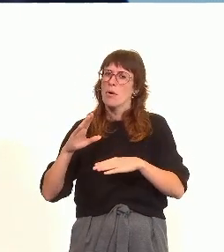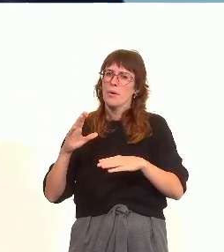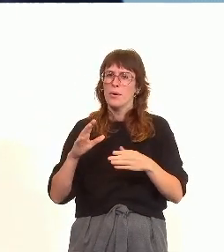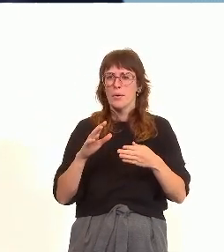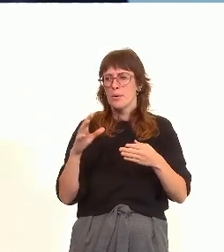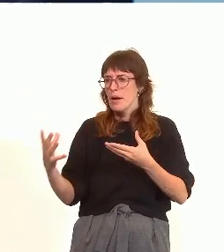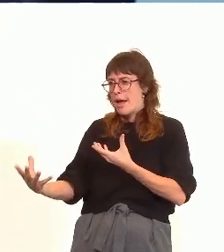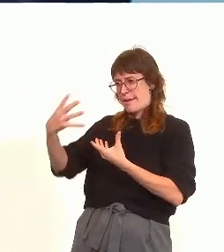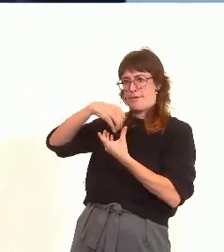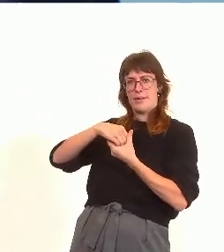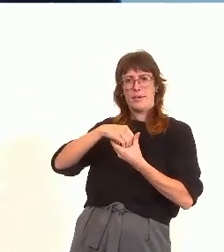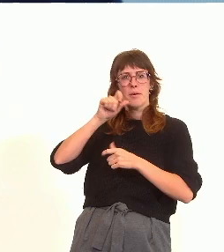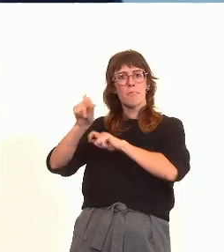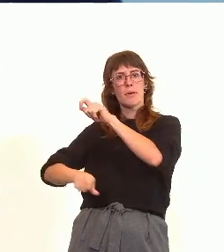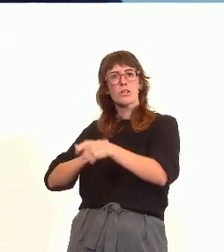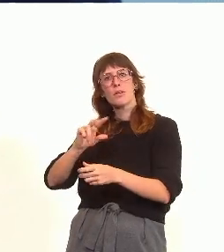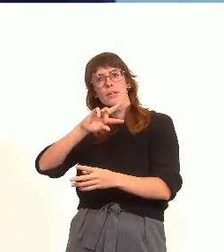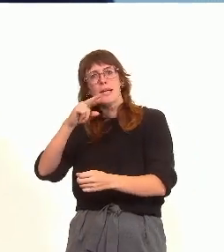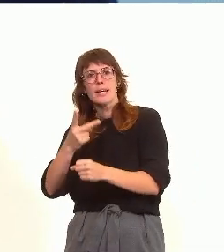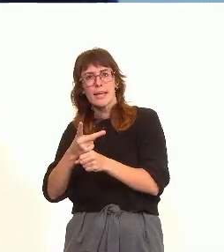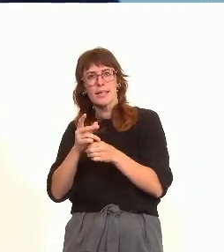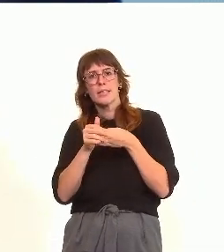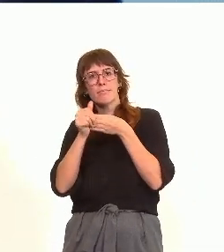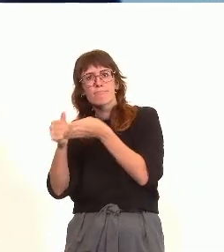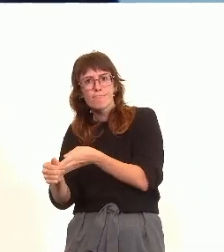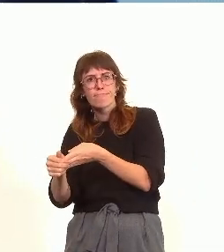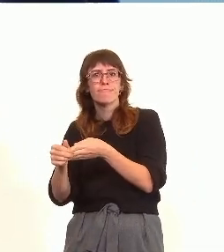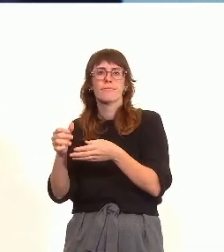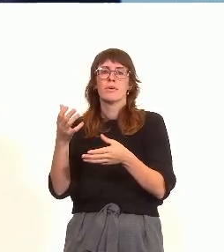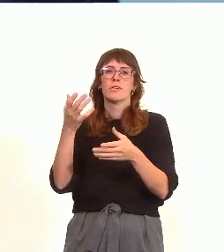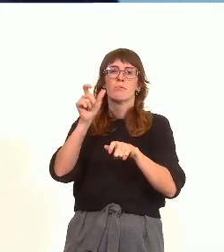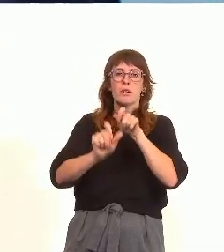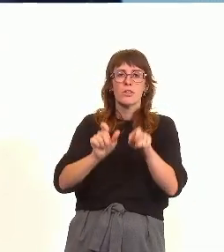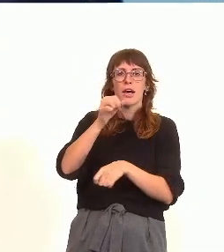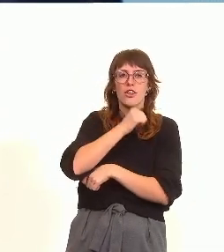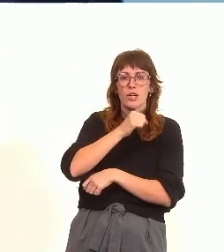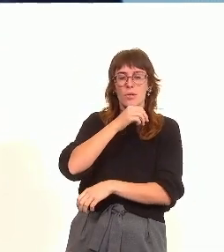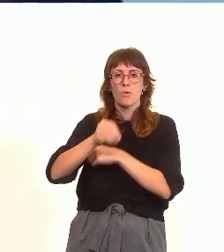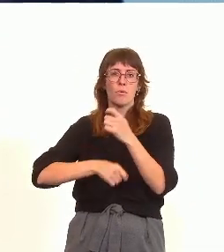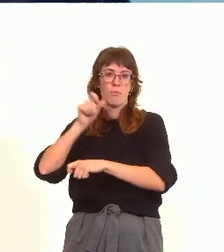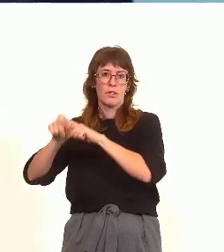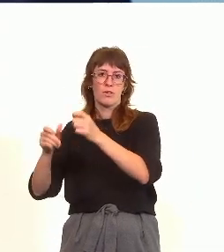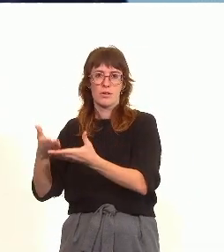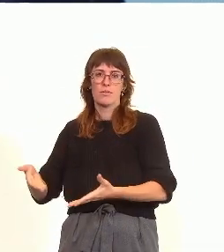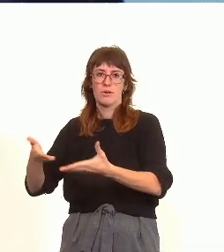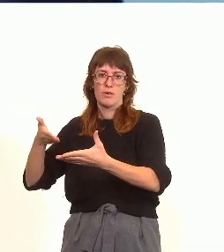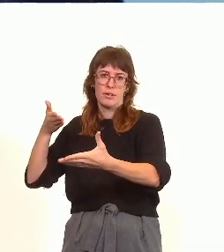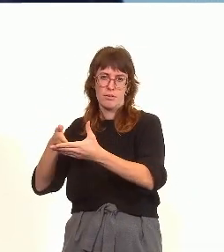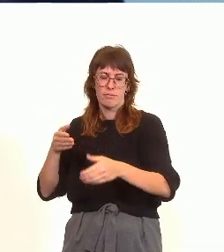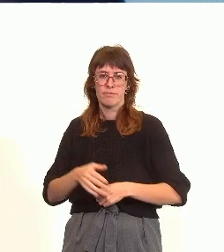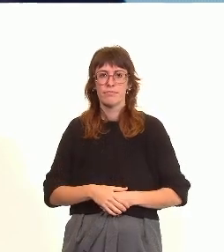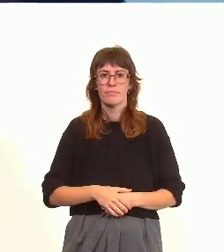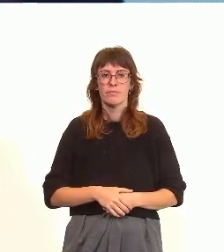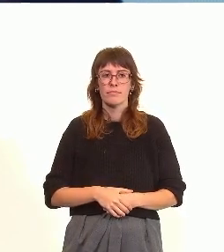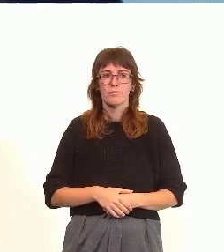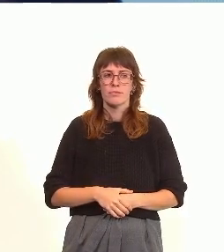en situation de handicap, des personnes âgées. C'est aussi la participation directe, et ces deux modes ne s'opposent pas, au contraire, ils sont très complémentaires.